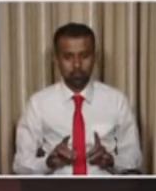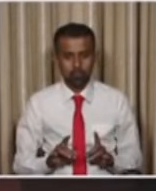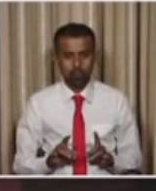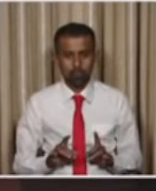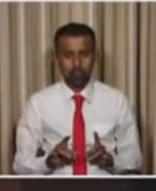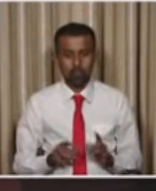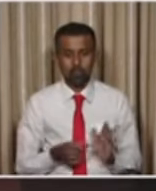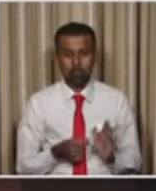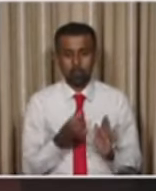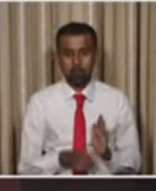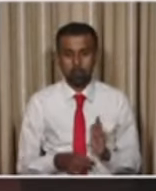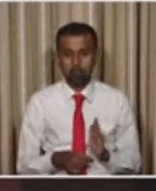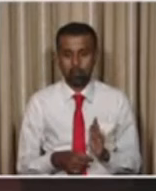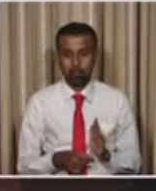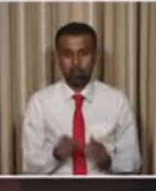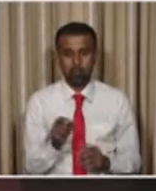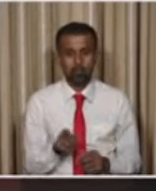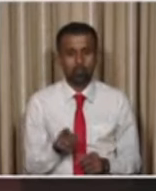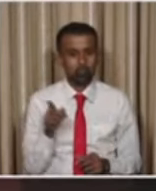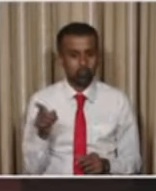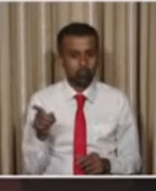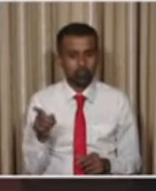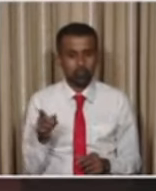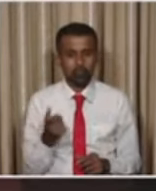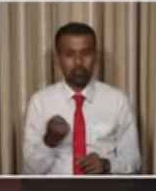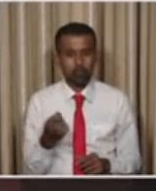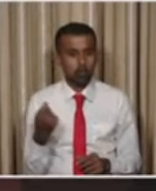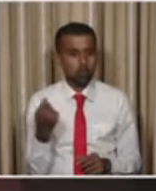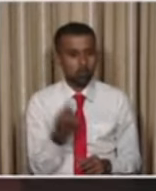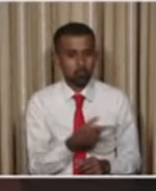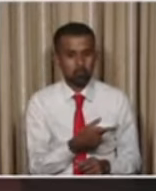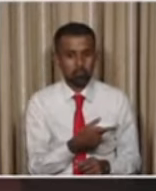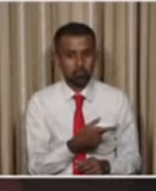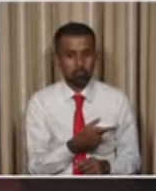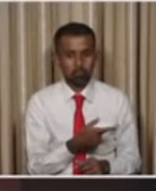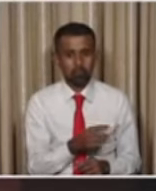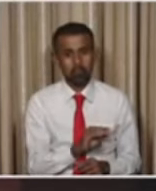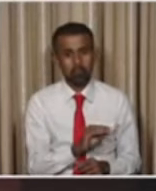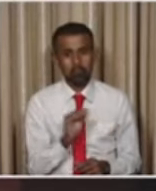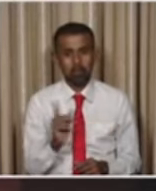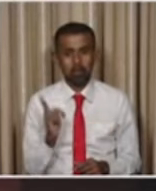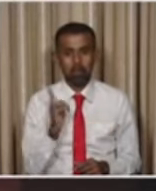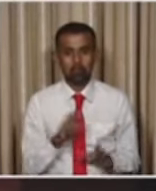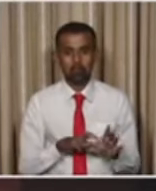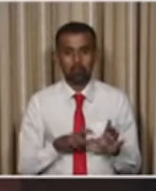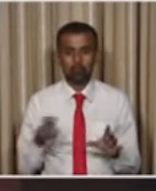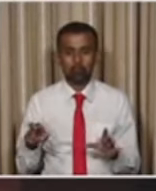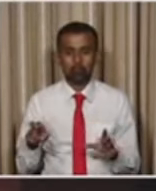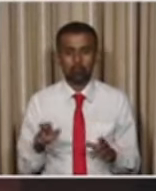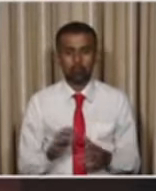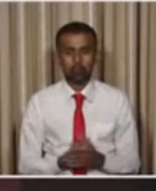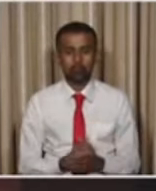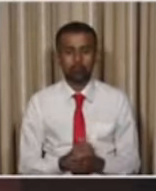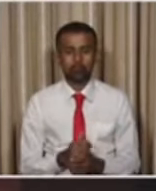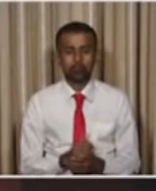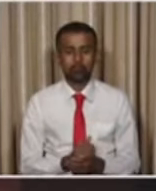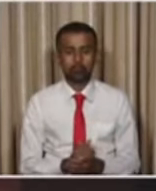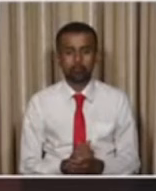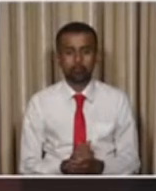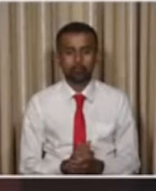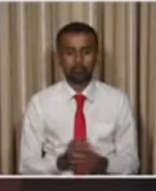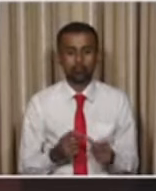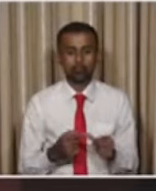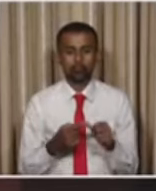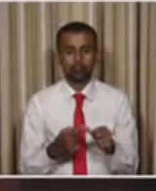බැනුම් කර අත්සන් කර ඇති මෙම අයවලුන් එම මුදල් ගෙවීම් සිදු කර හෝ හමුදාවෙන් ඉවත් වීමට බලාපොරොත්තු වෙනවා. ඒ නිසා